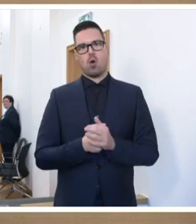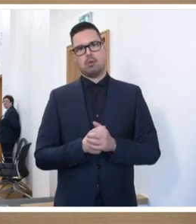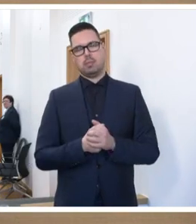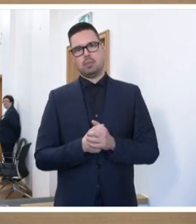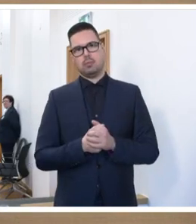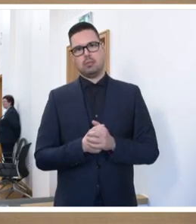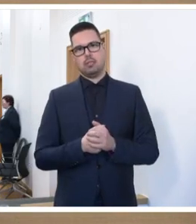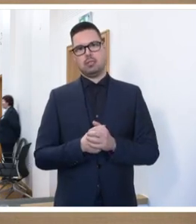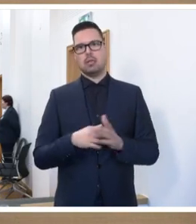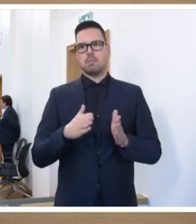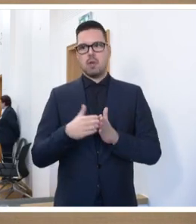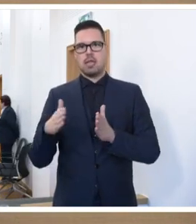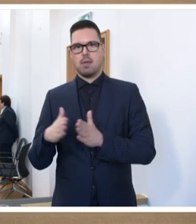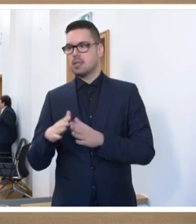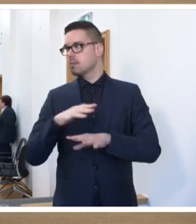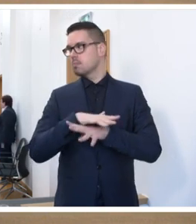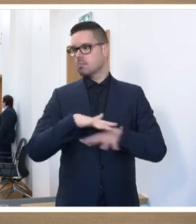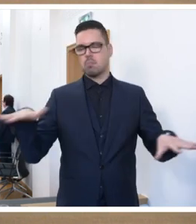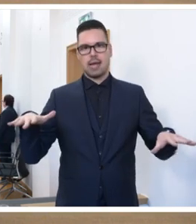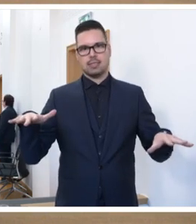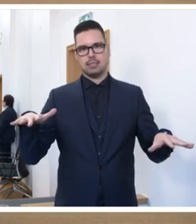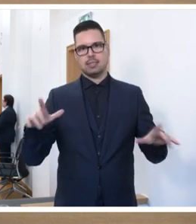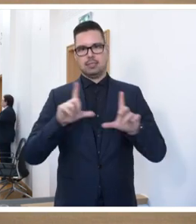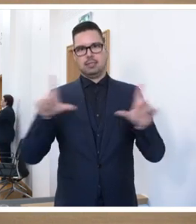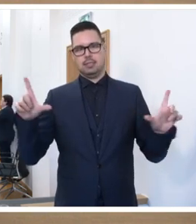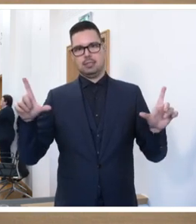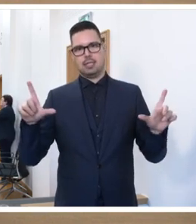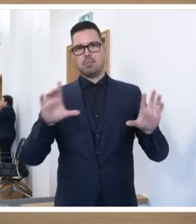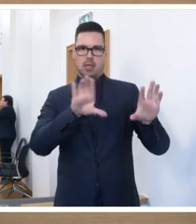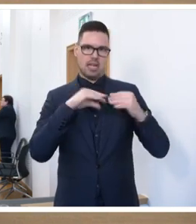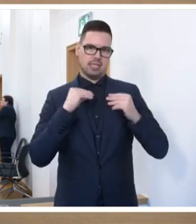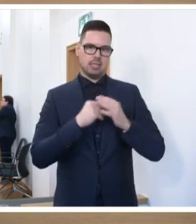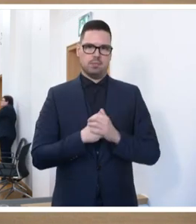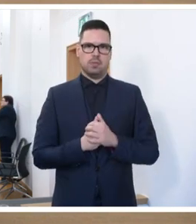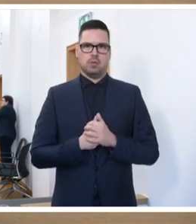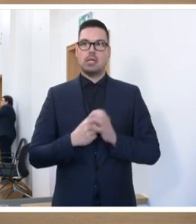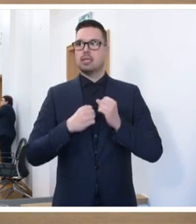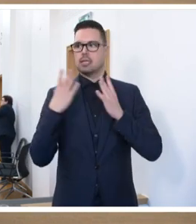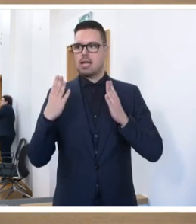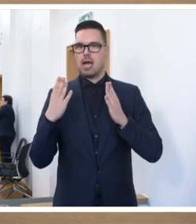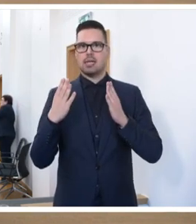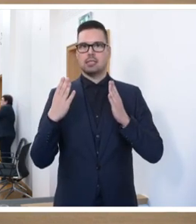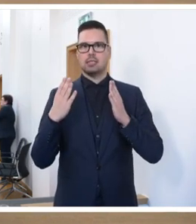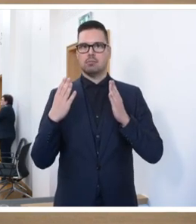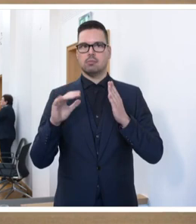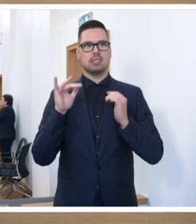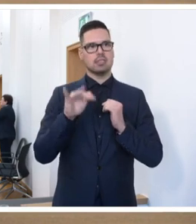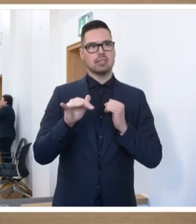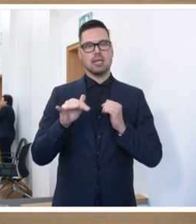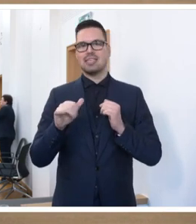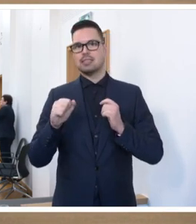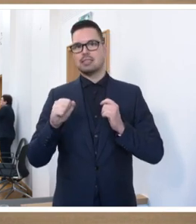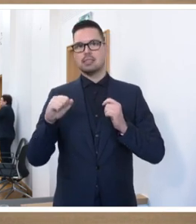sich in seiner Breite quasi dem Thema annimmt und einfach klar signalisiert, wir dulden keine